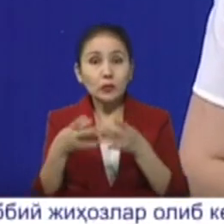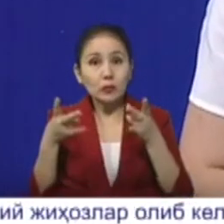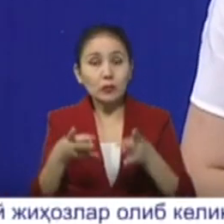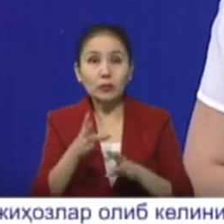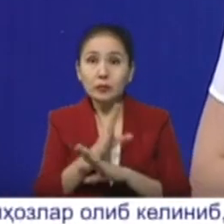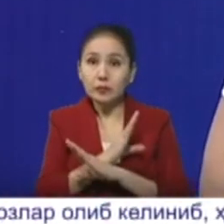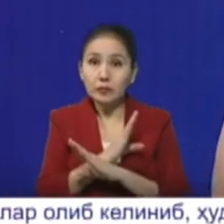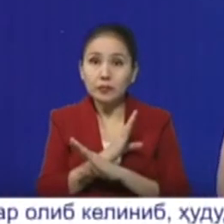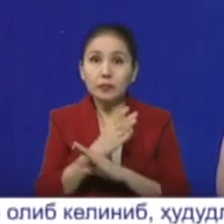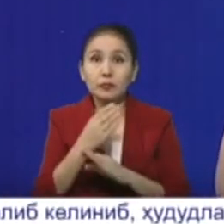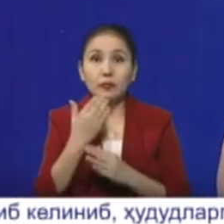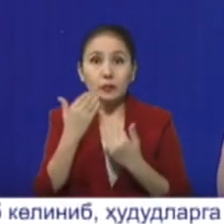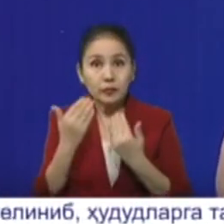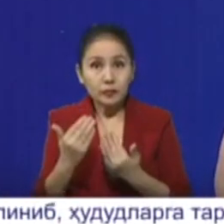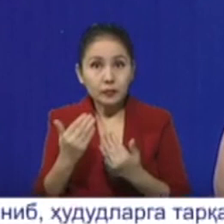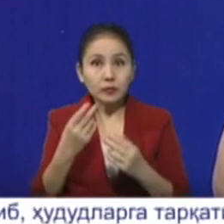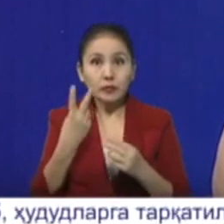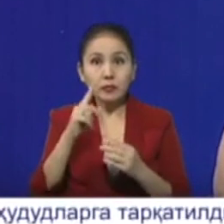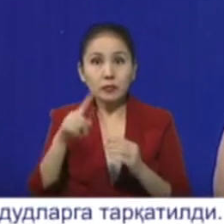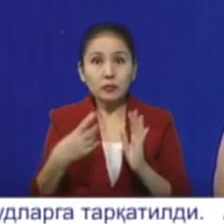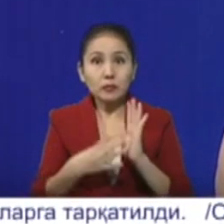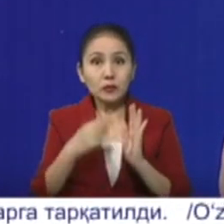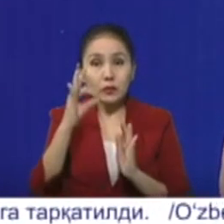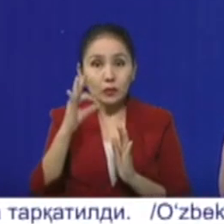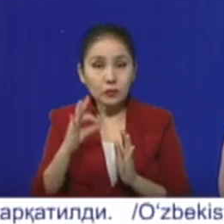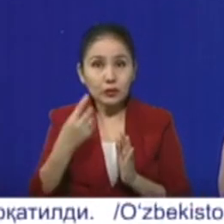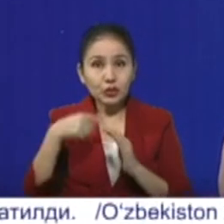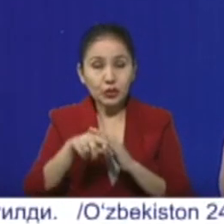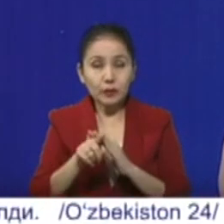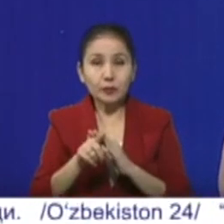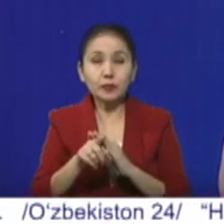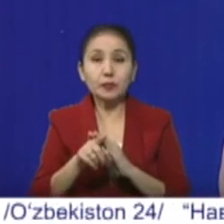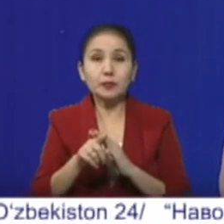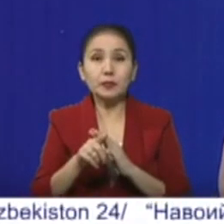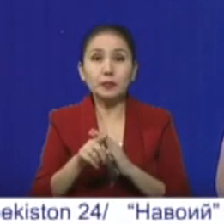berdi deb oladigan bo'lsak, shu 2-9% ichida